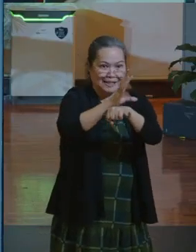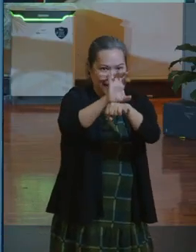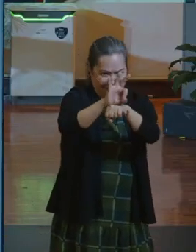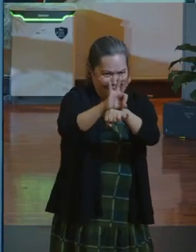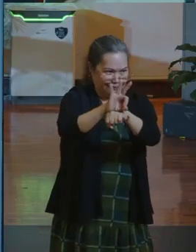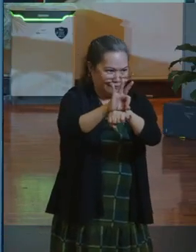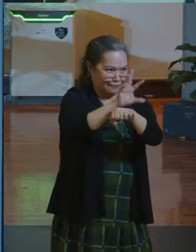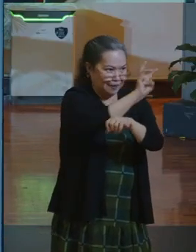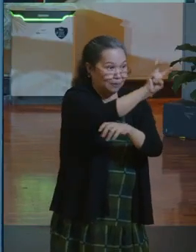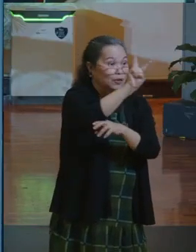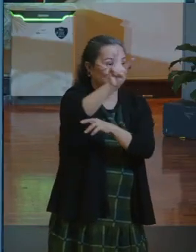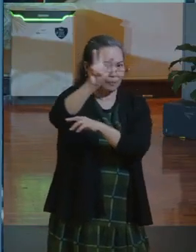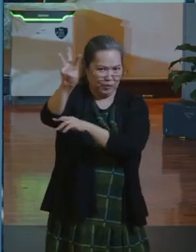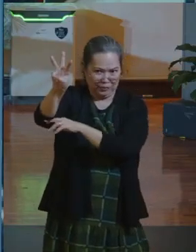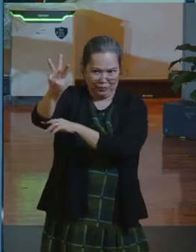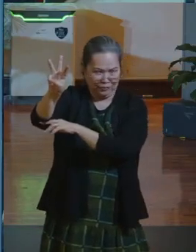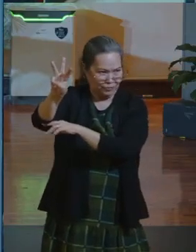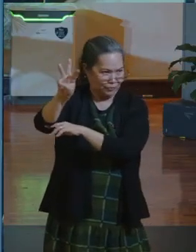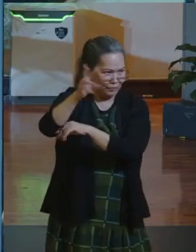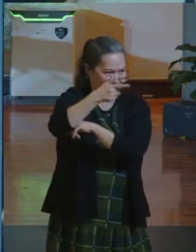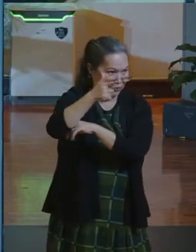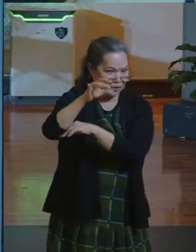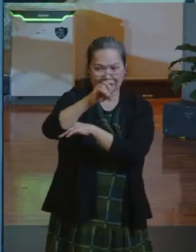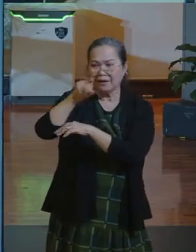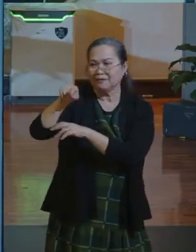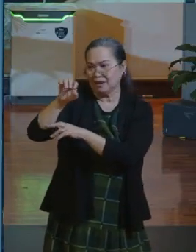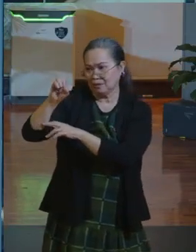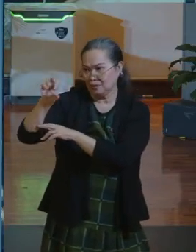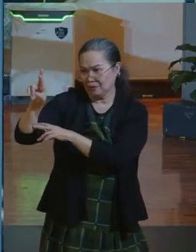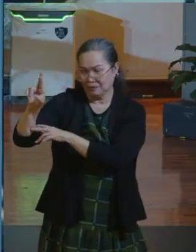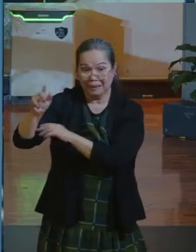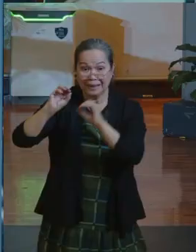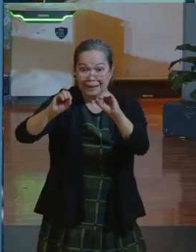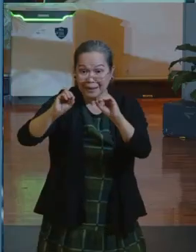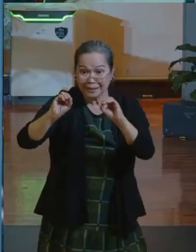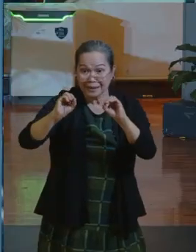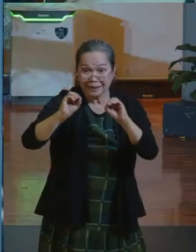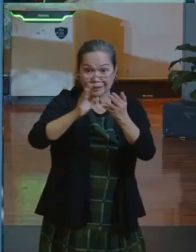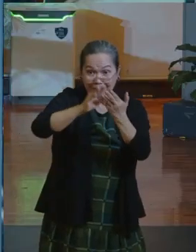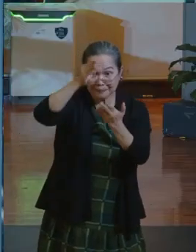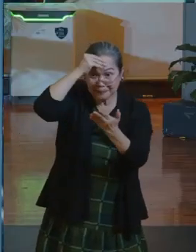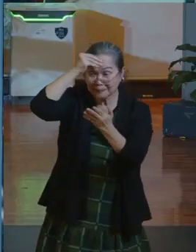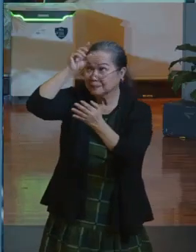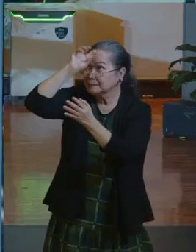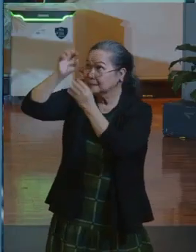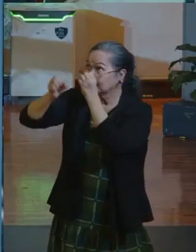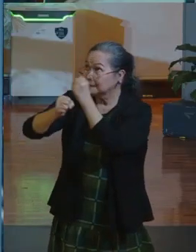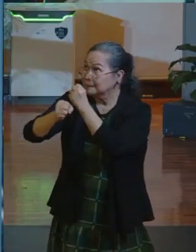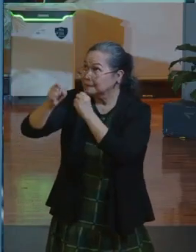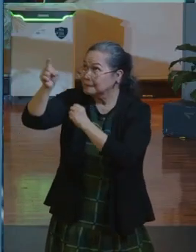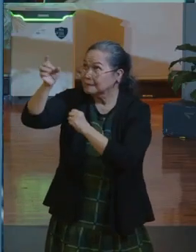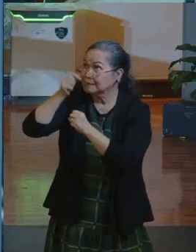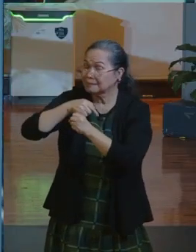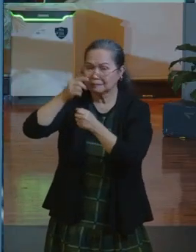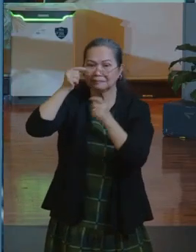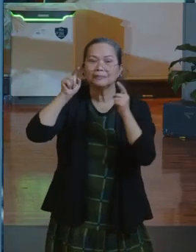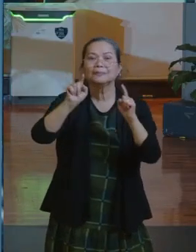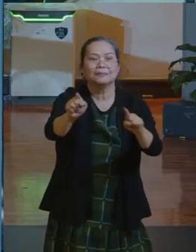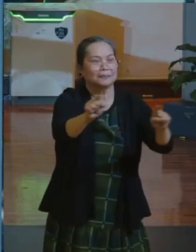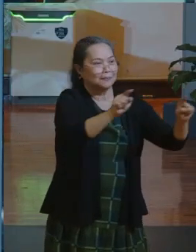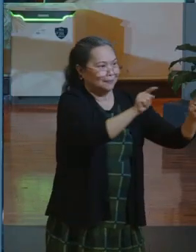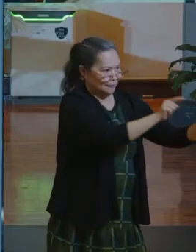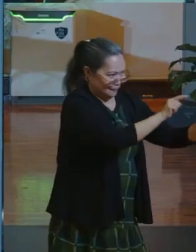Mga kapatid, teaching them to observe, yan ang ating responsibilidad.